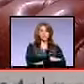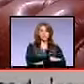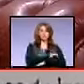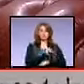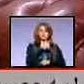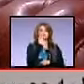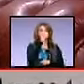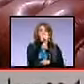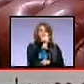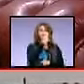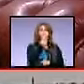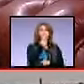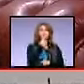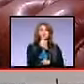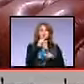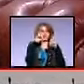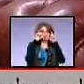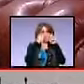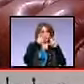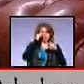فروحت عملوا لي تيست كاميرا،